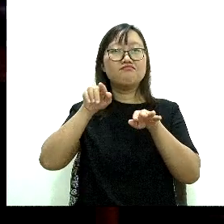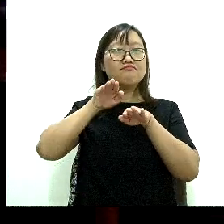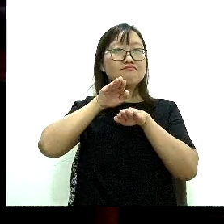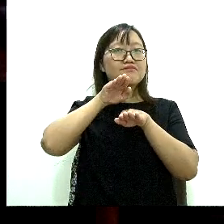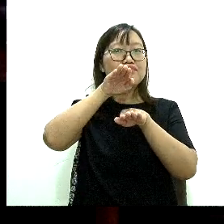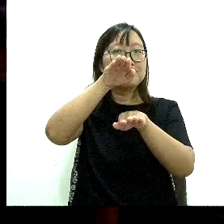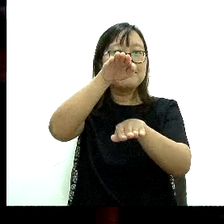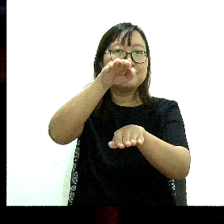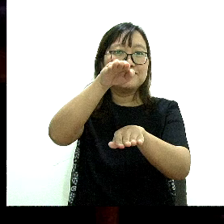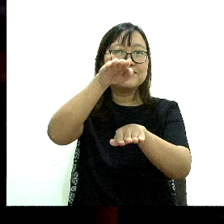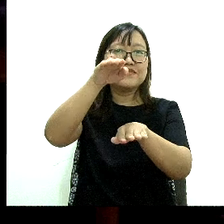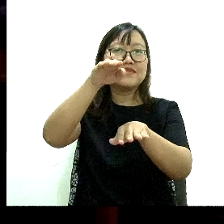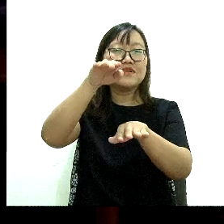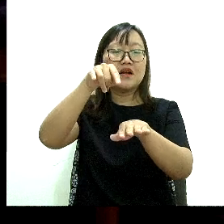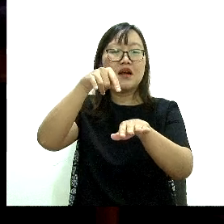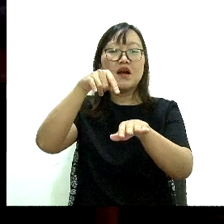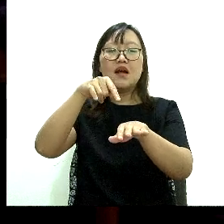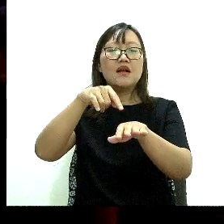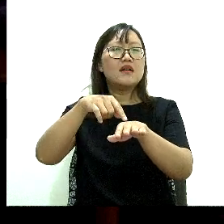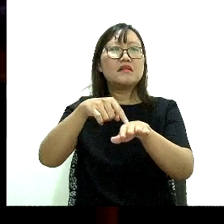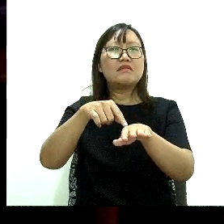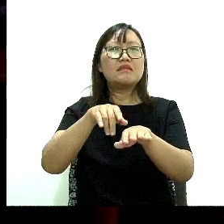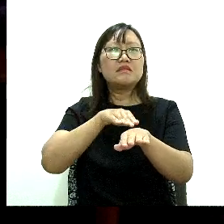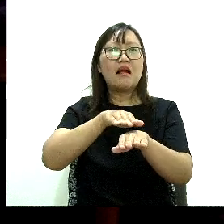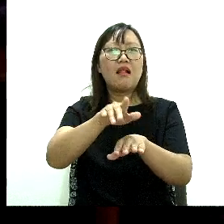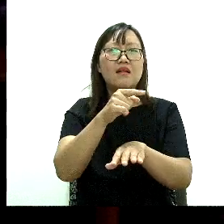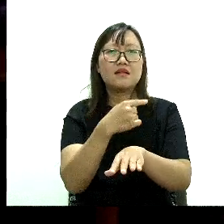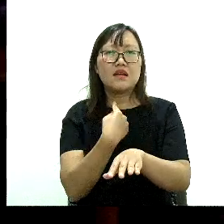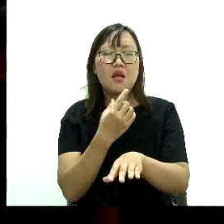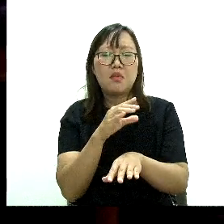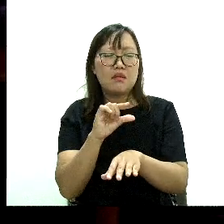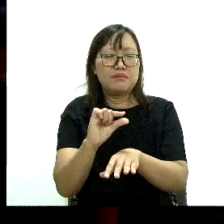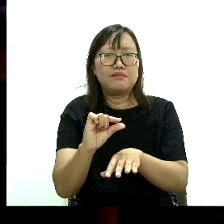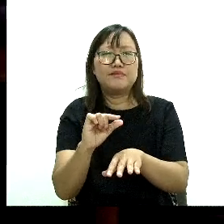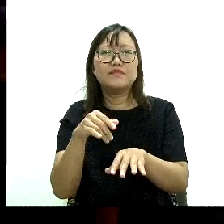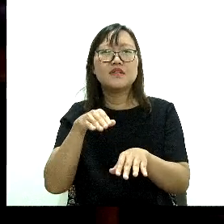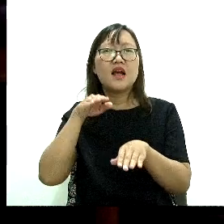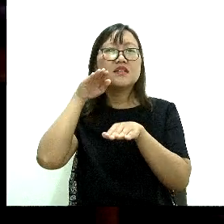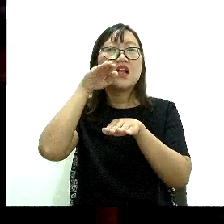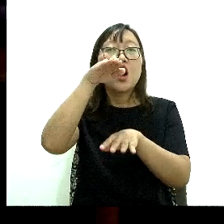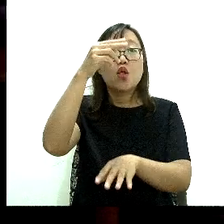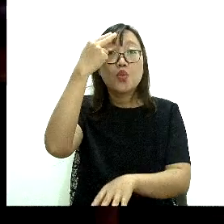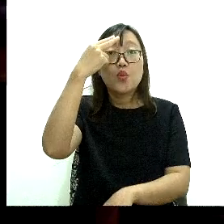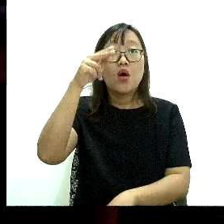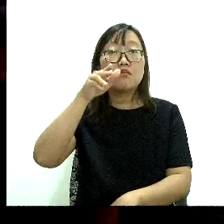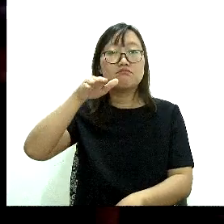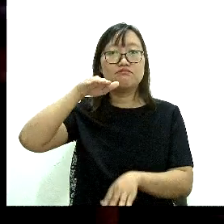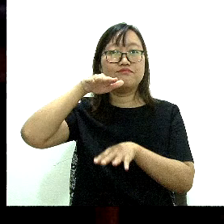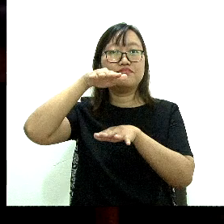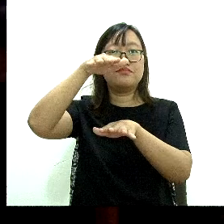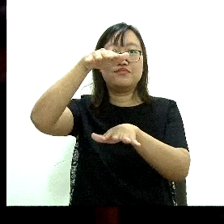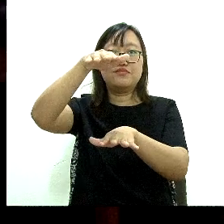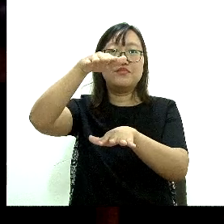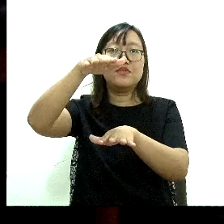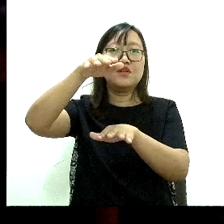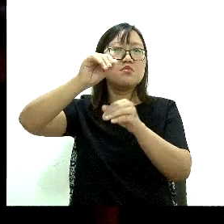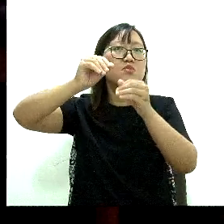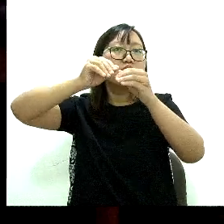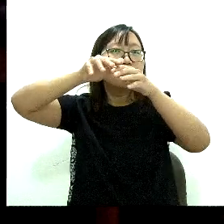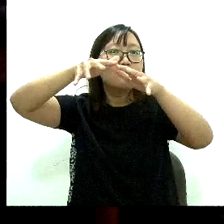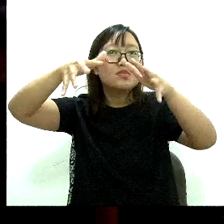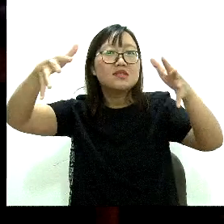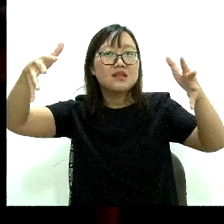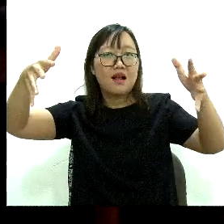sikap berlimpah, murah hati. Tak ada seorang pun yang dirugikan. Malah setiap orang diberi berkah